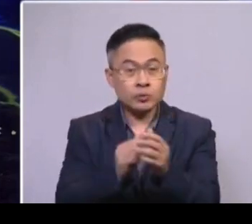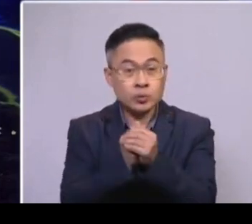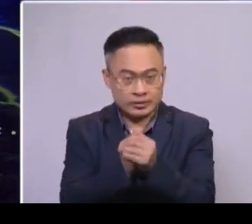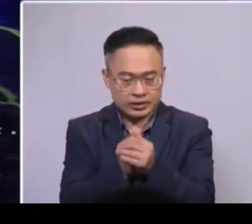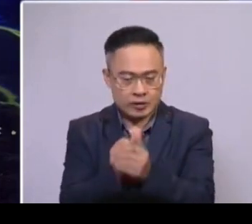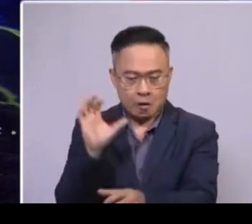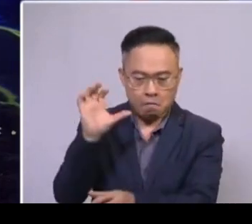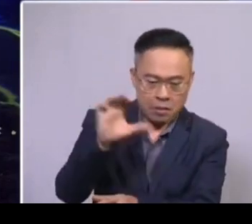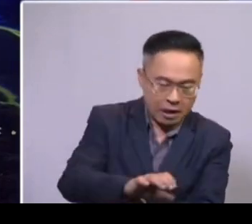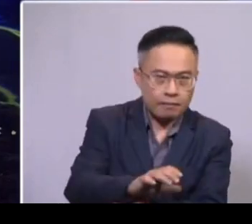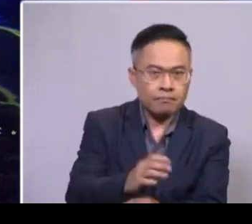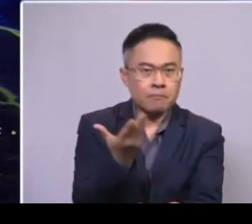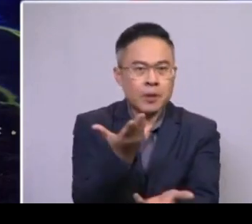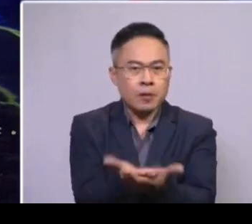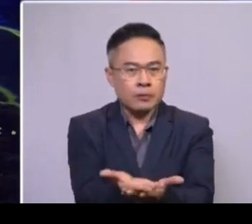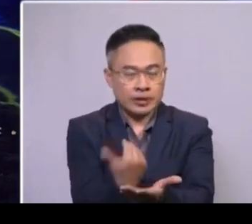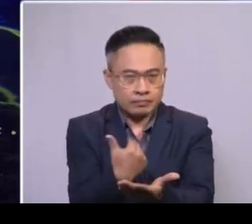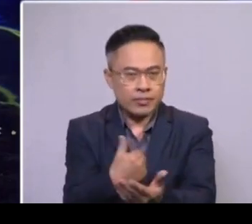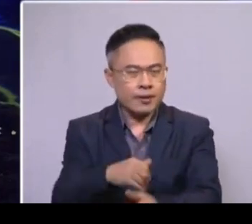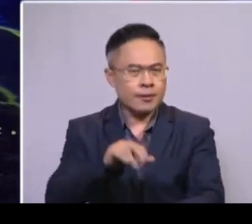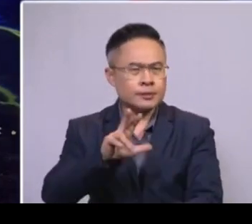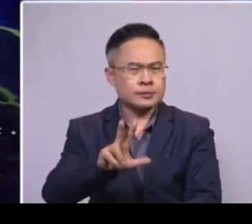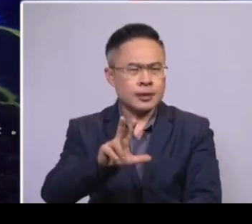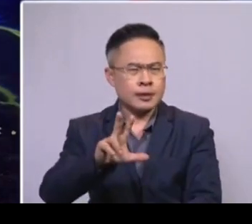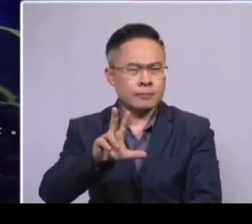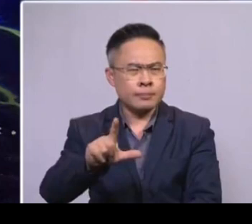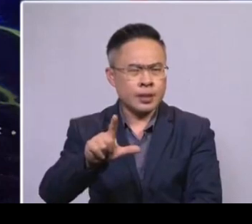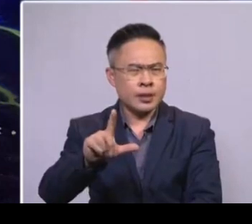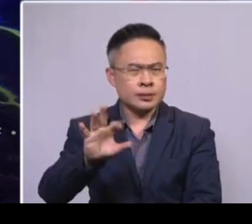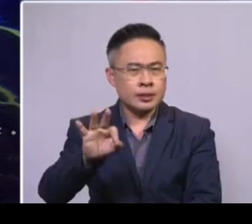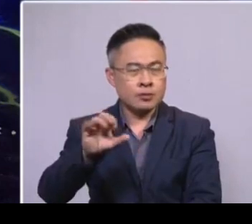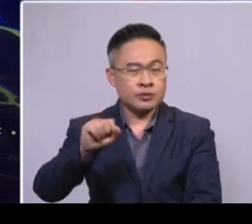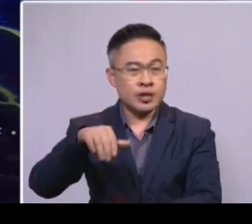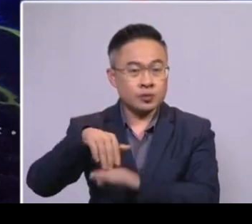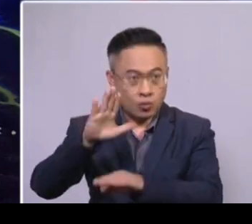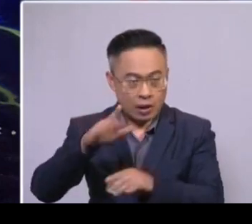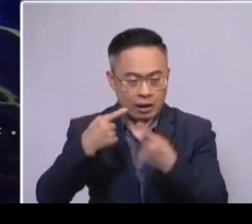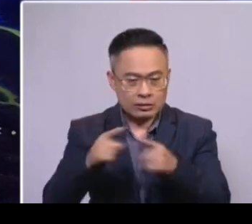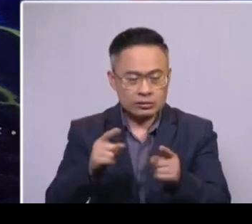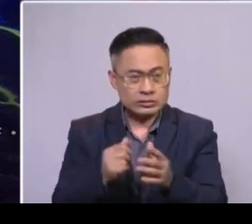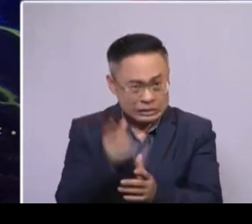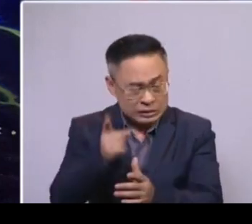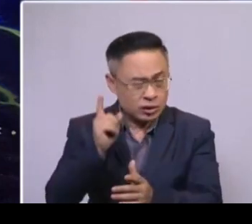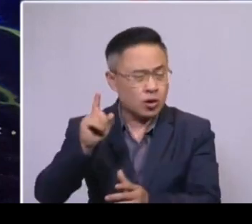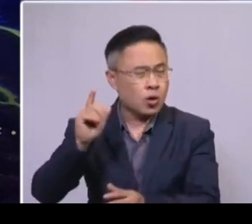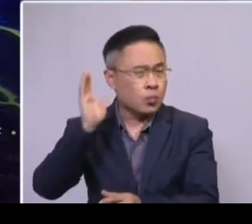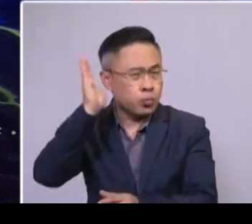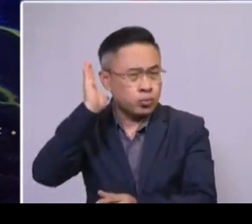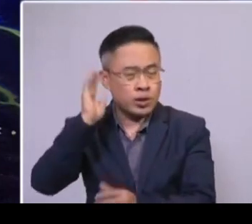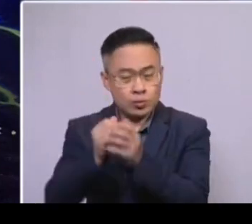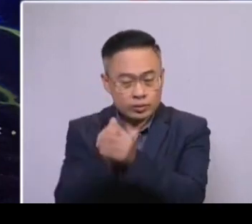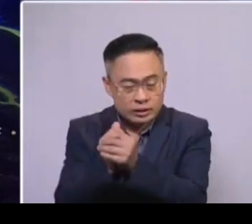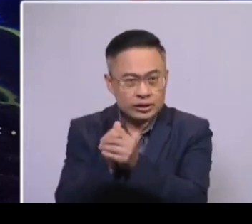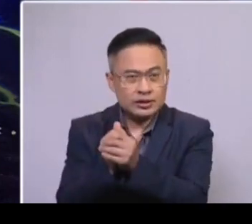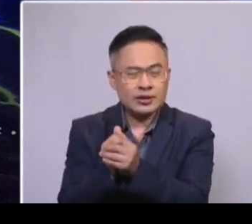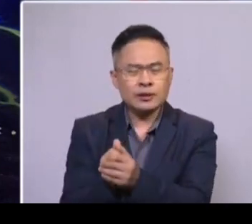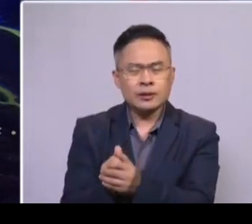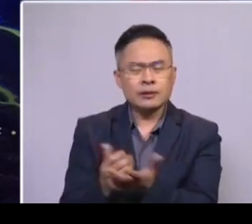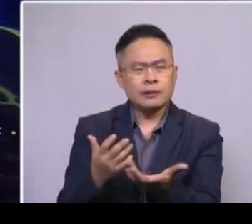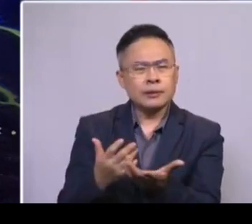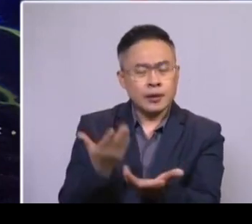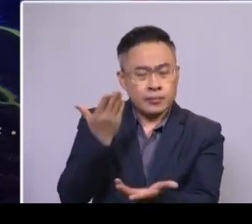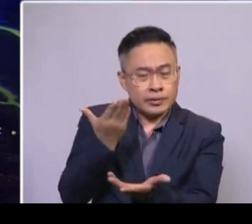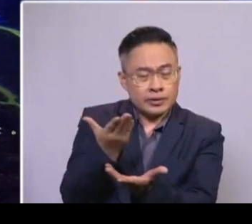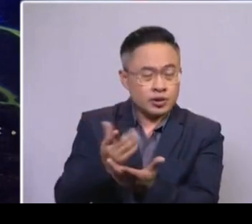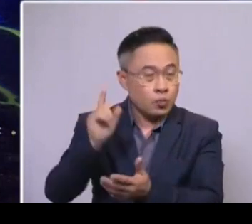ให้เงินเธอใช้เนี่ยเดือนละแสนเยอะมากนะแต่เธอก็บอกว่าไม่พอใช้นะฮะแล้วก็ทำไปเพราะไม่คิดว่าเรื่องมันจะกลายเป็นเรื่อง